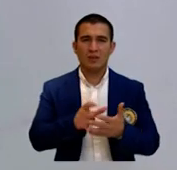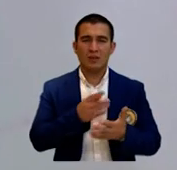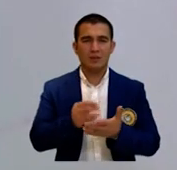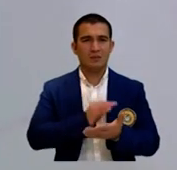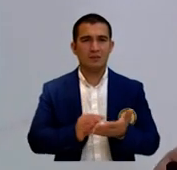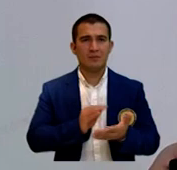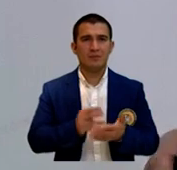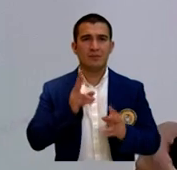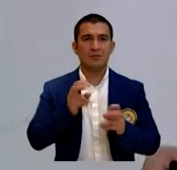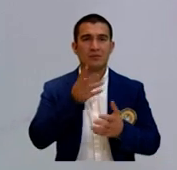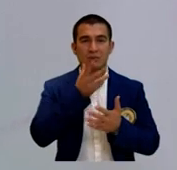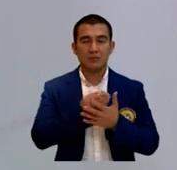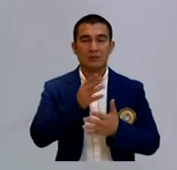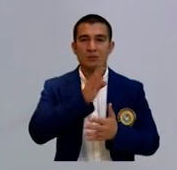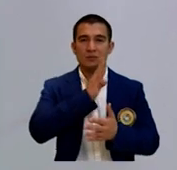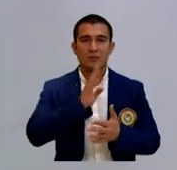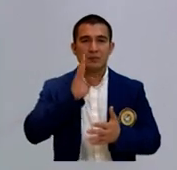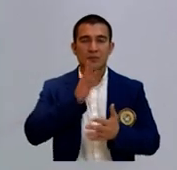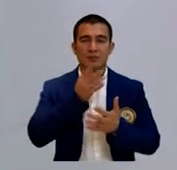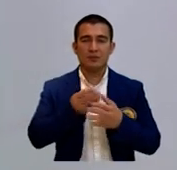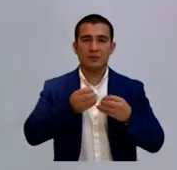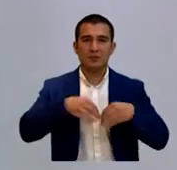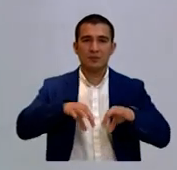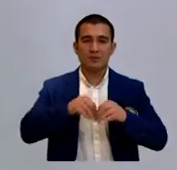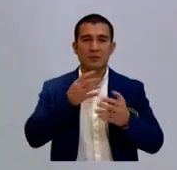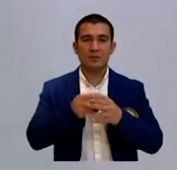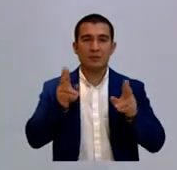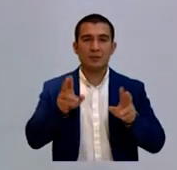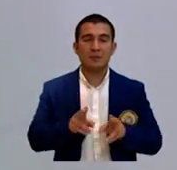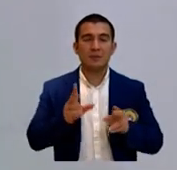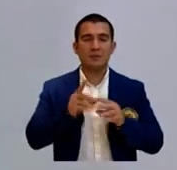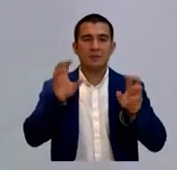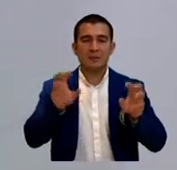asarlarida ayollarning jamiyat va oiladagi haq-huquqsiz